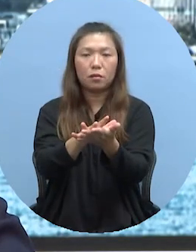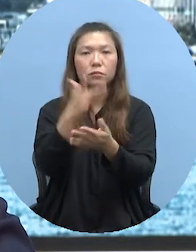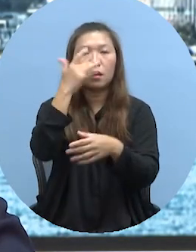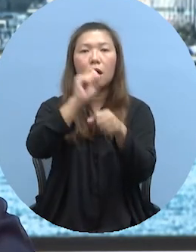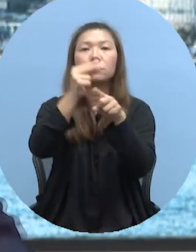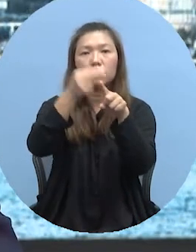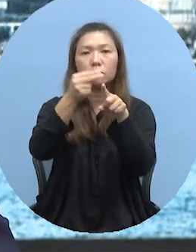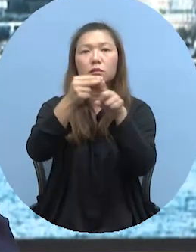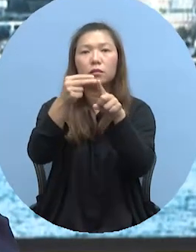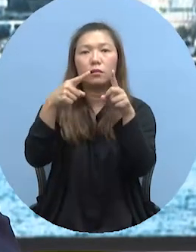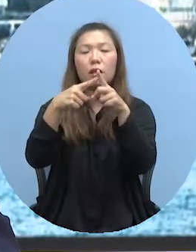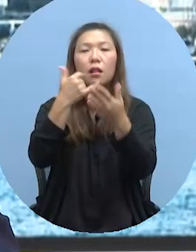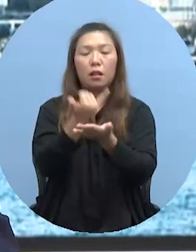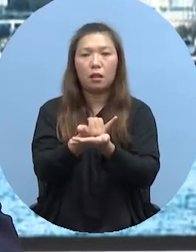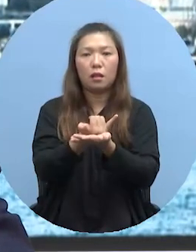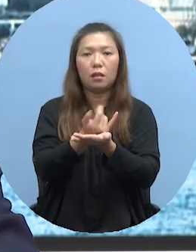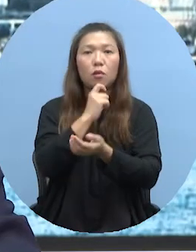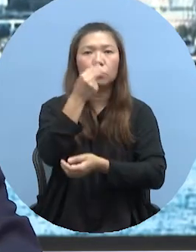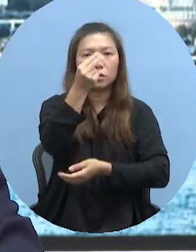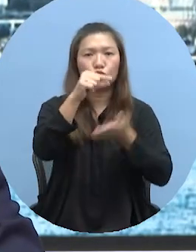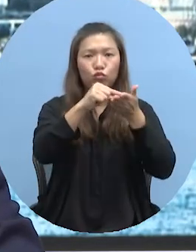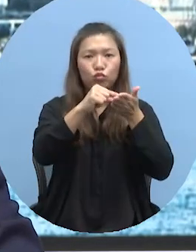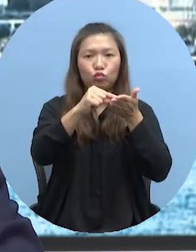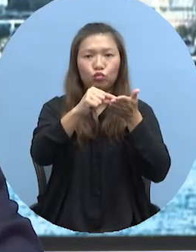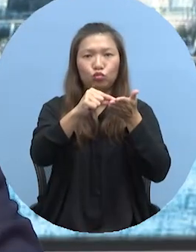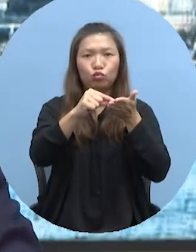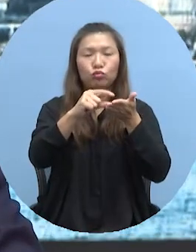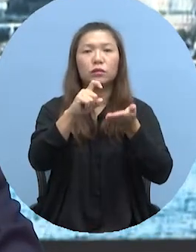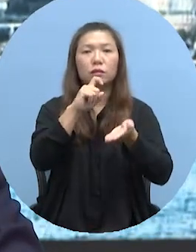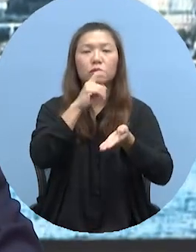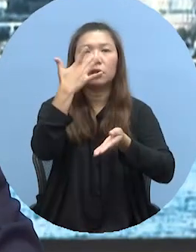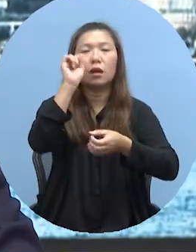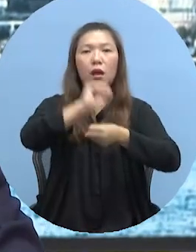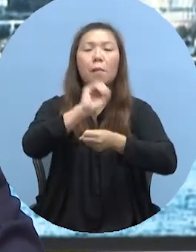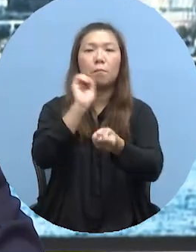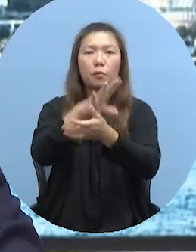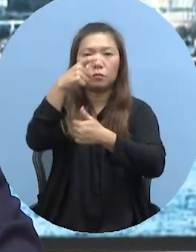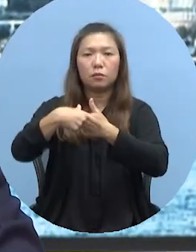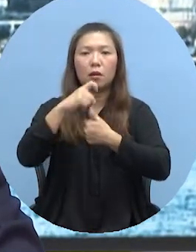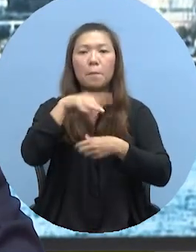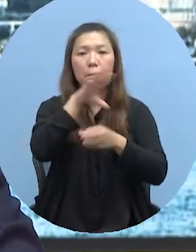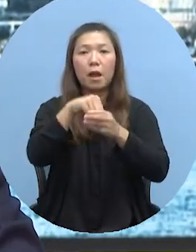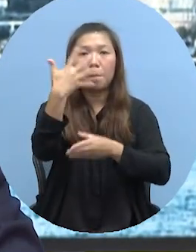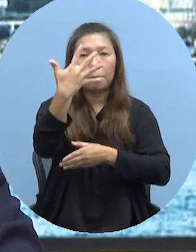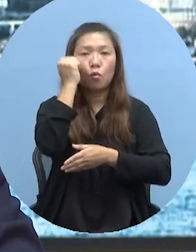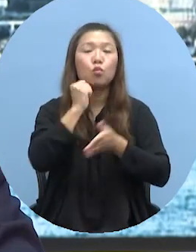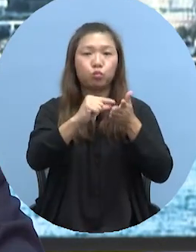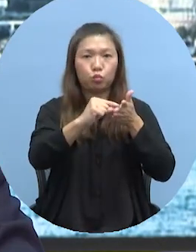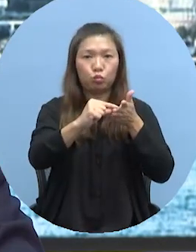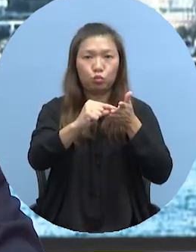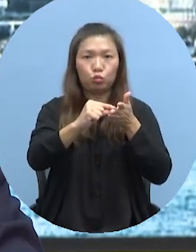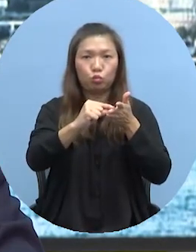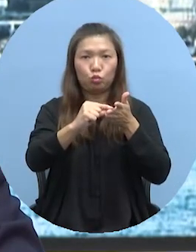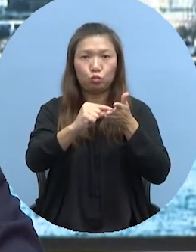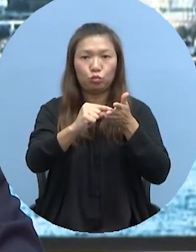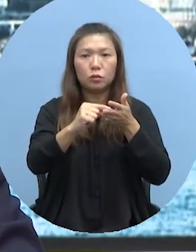宗的死亡個案，7間的院舍是有新增的個案，包括了有5間的安老院舍涉及5名